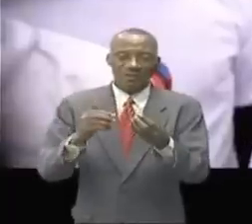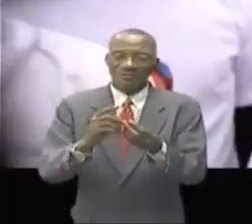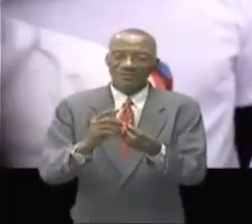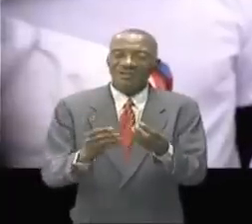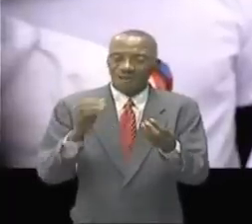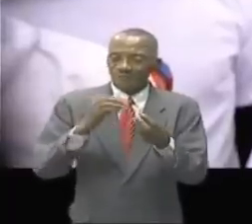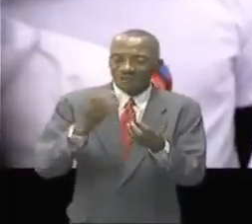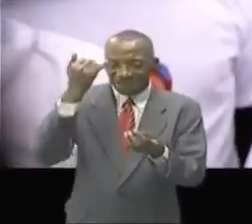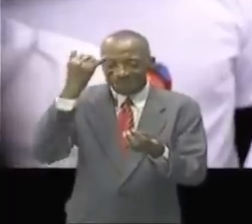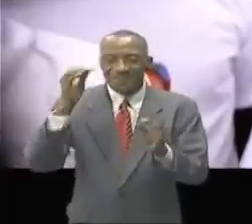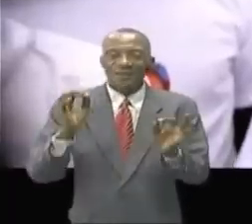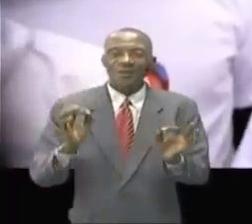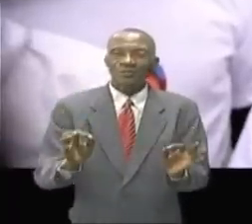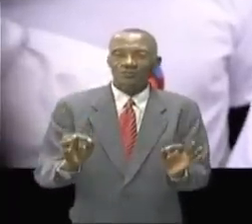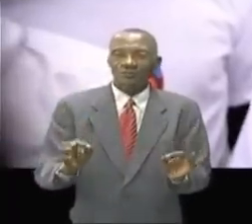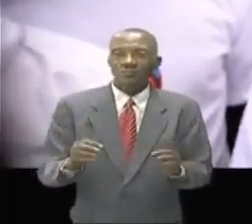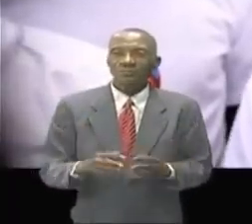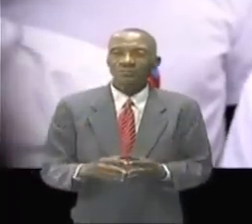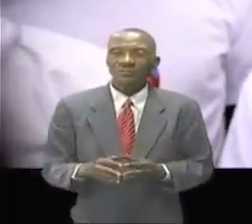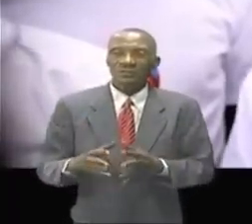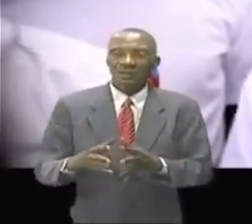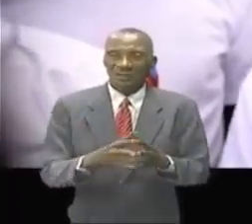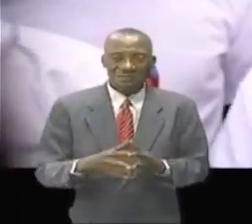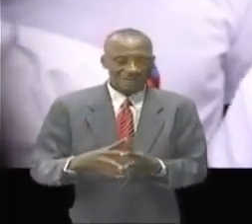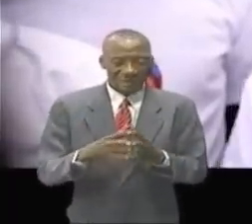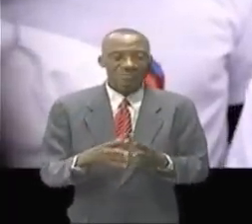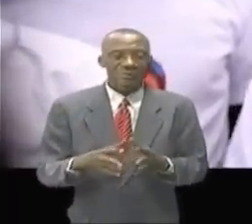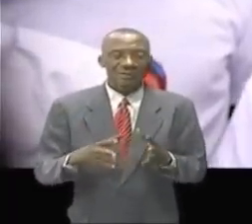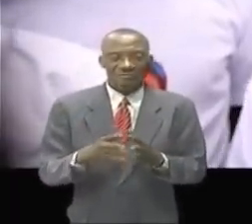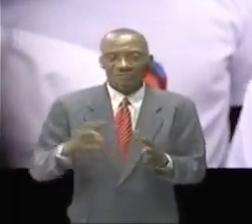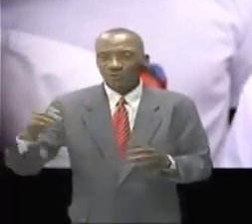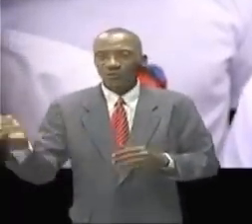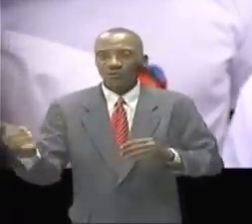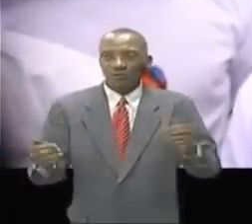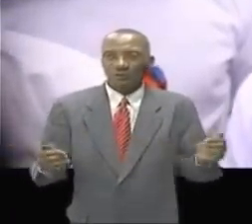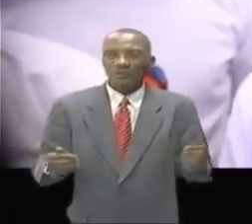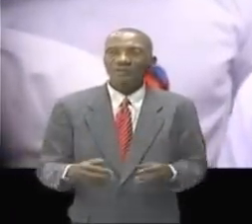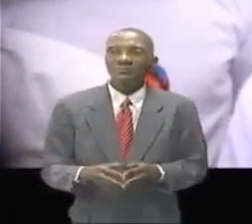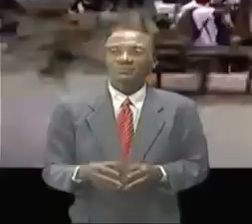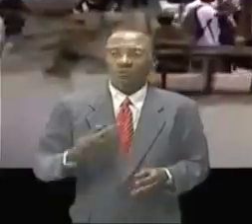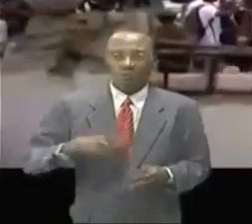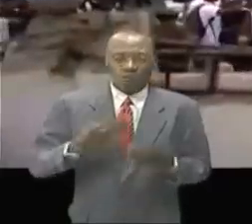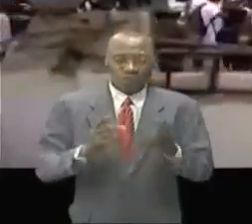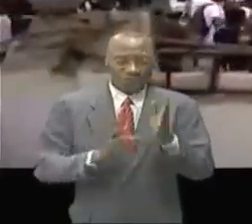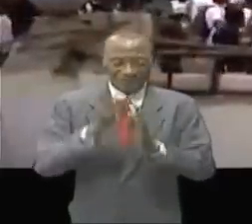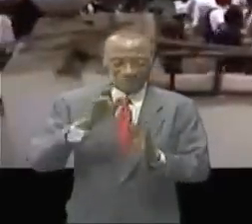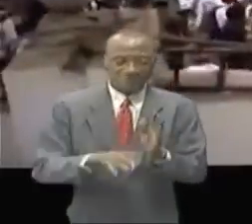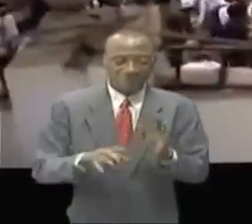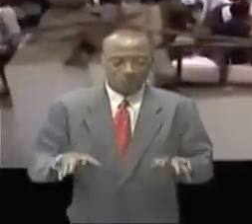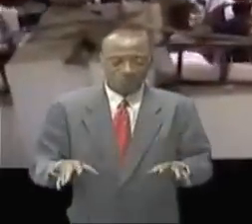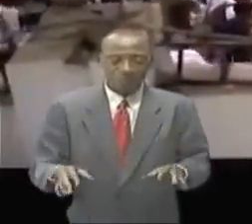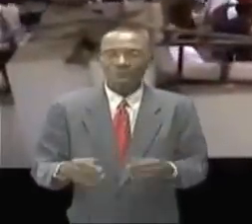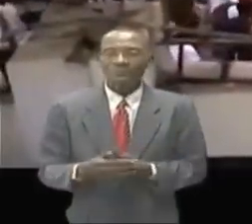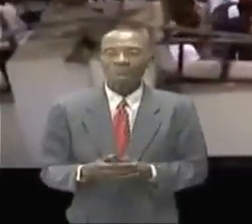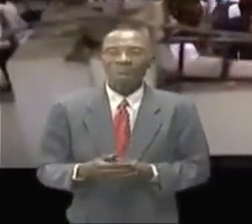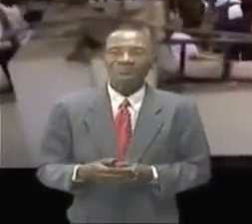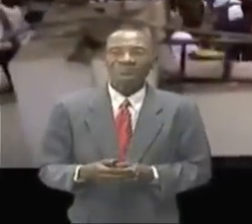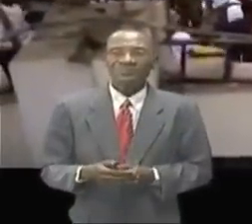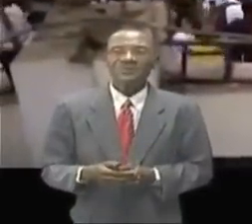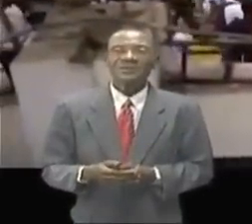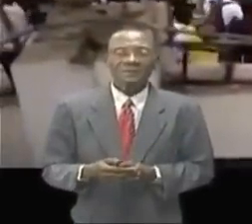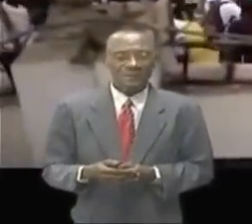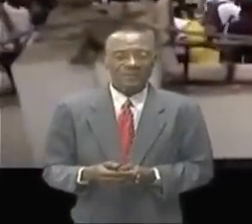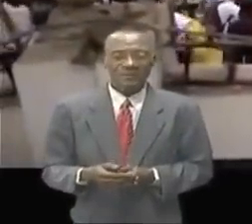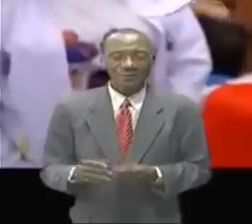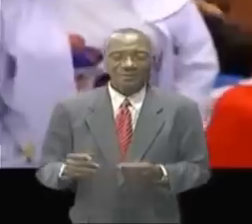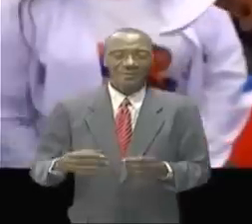voilà comme ça, ensemble, avec cette synergie, nous pouvons apporter quelque chose au développement de notre pays. La reine Kolo et sa base viennent